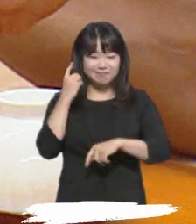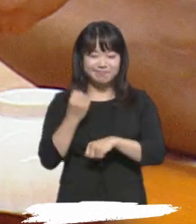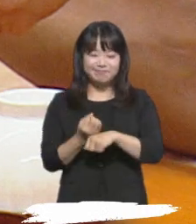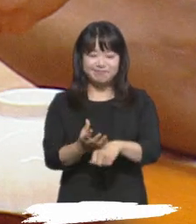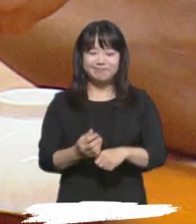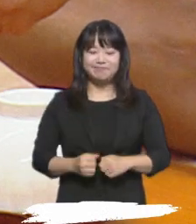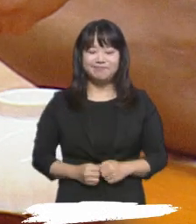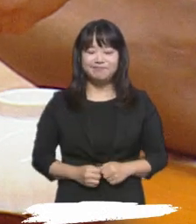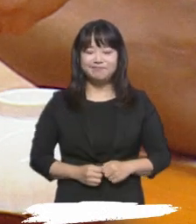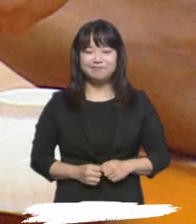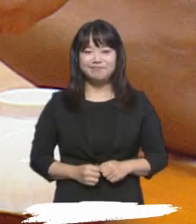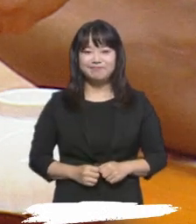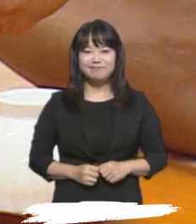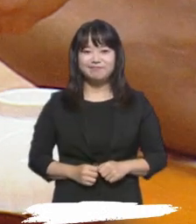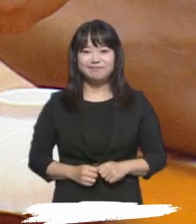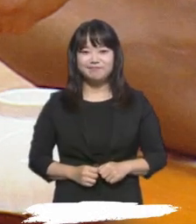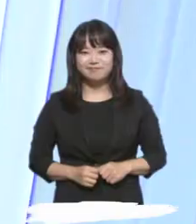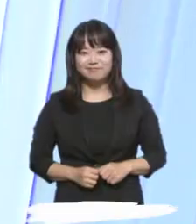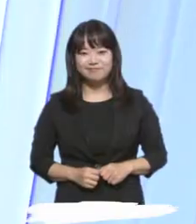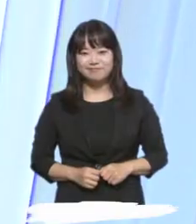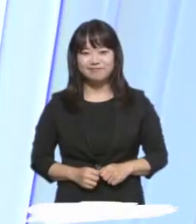강혜진 기자가 다녀왔습니다.